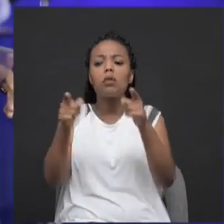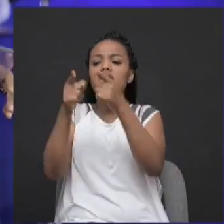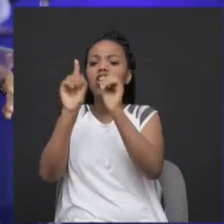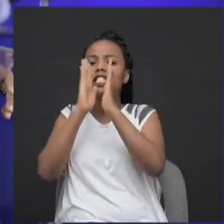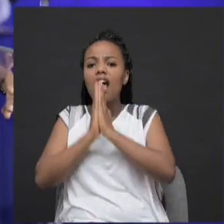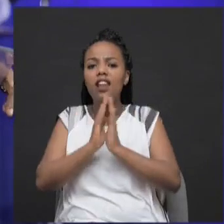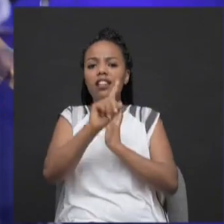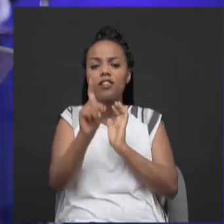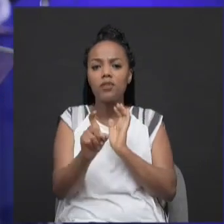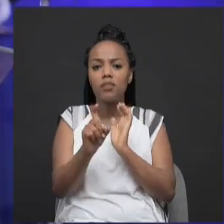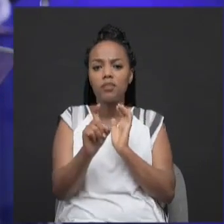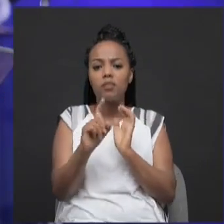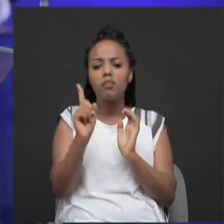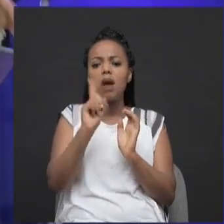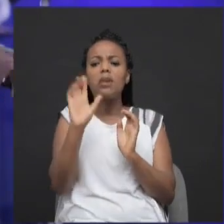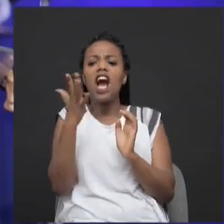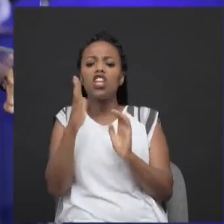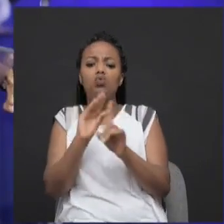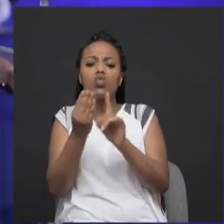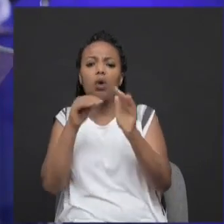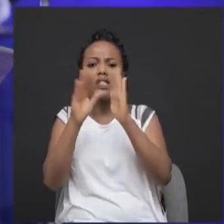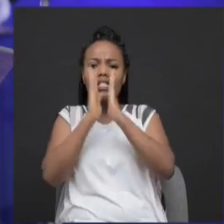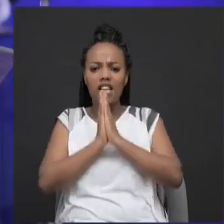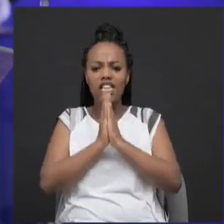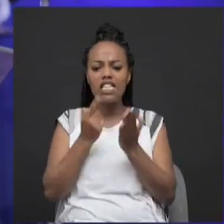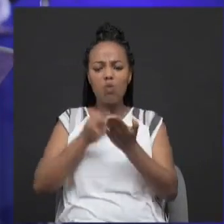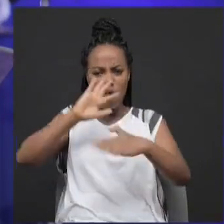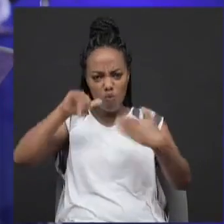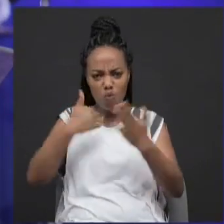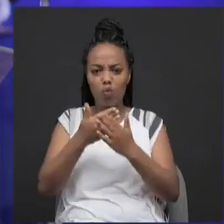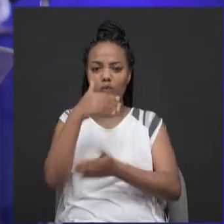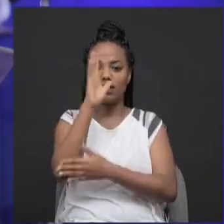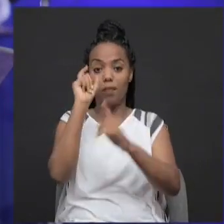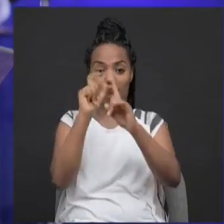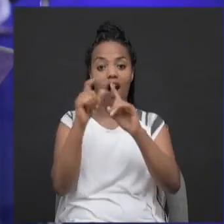የምንጸልየው? በምን አይነት ሁኔታ ነው የምንጸልየው? ይሄንን ሁሉ በእግዚአብሔር ቃል ላይ